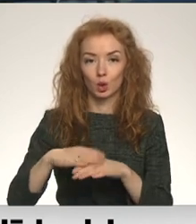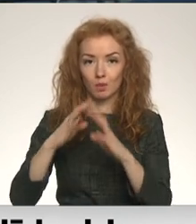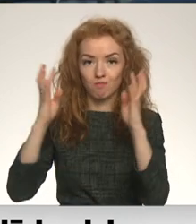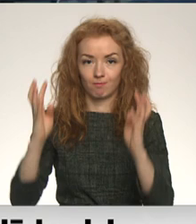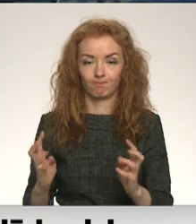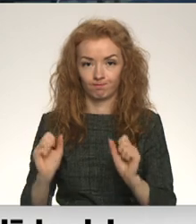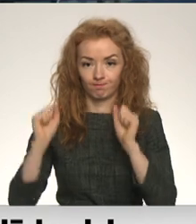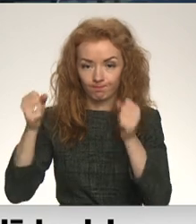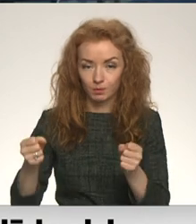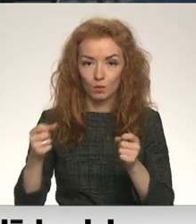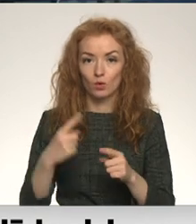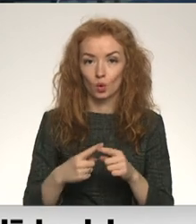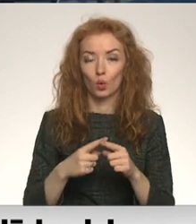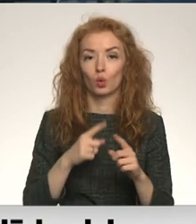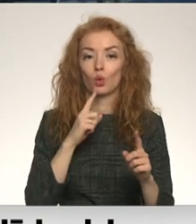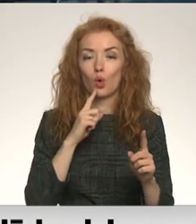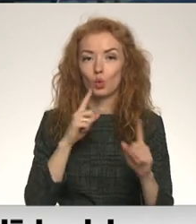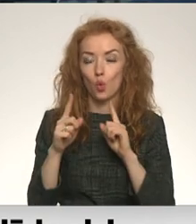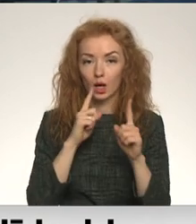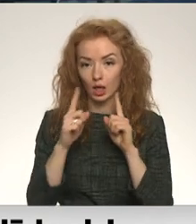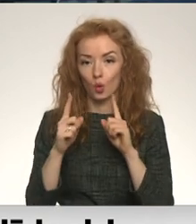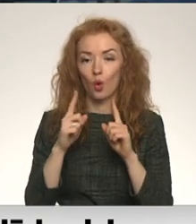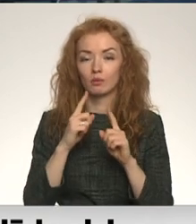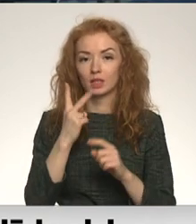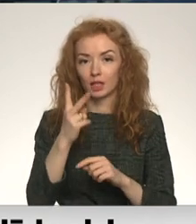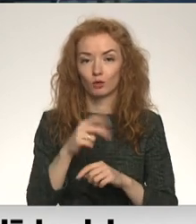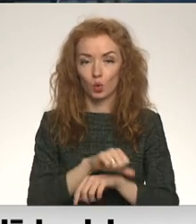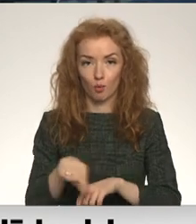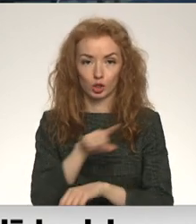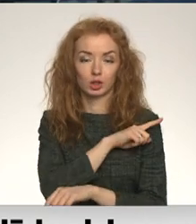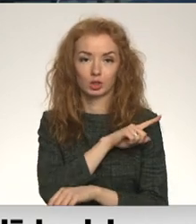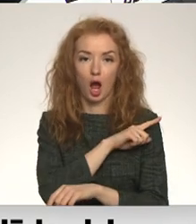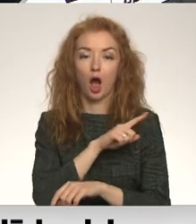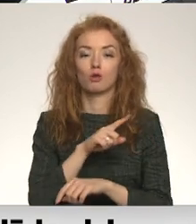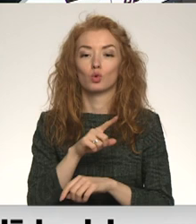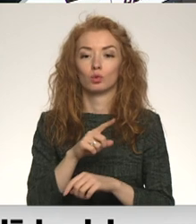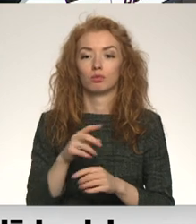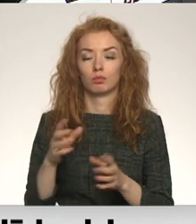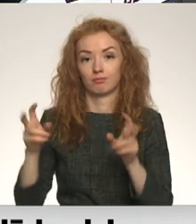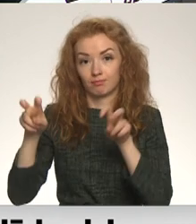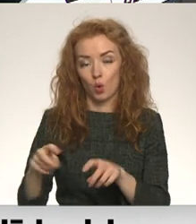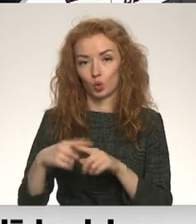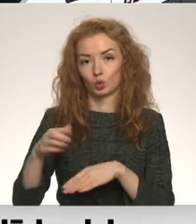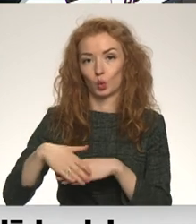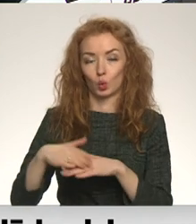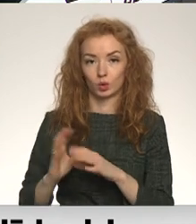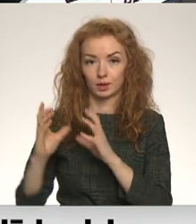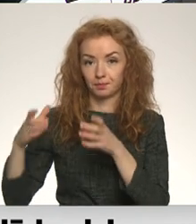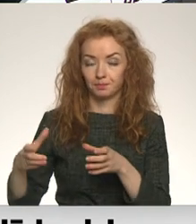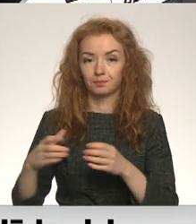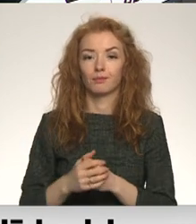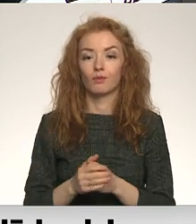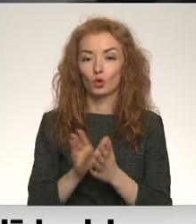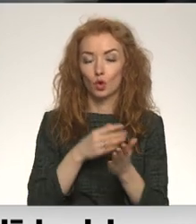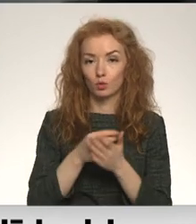to norīkojums divu robežsargu sastāvā dienesta suns. Kopš 2018. Gada